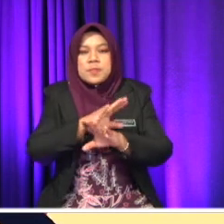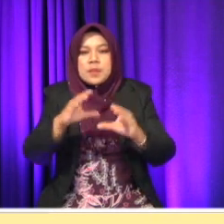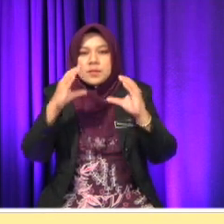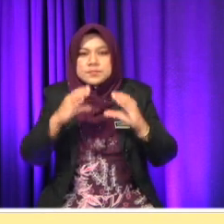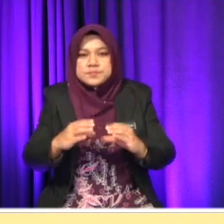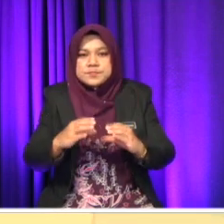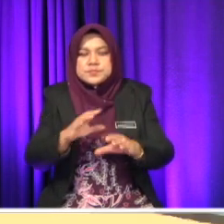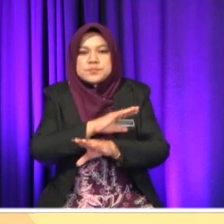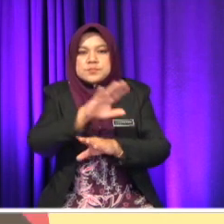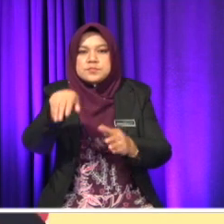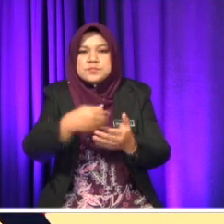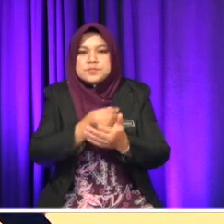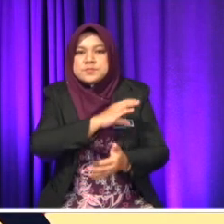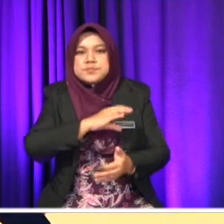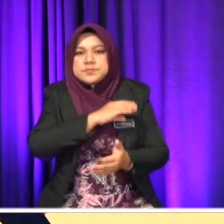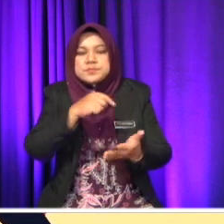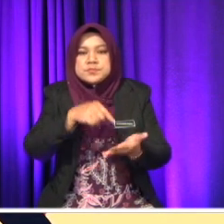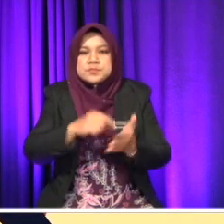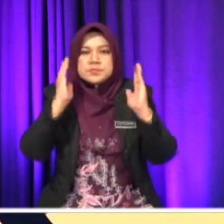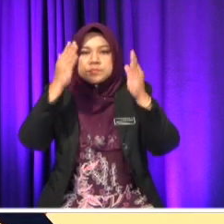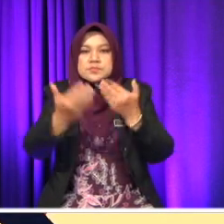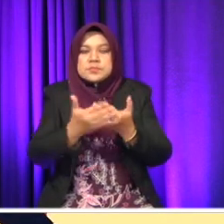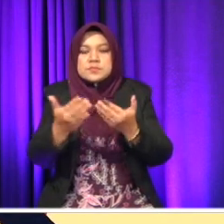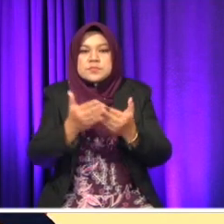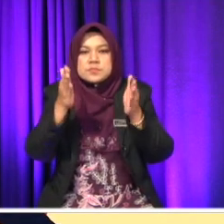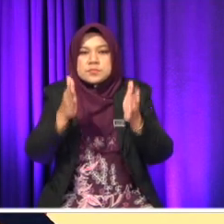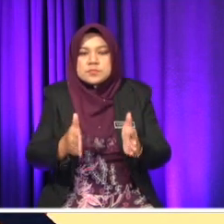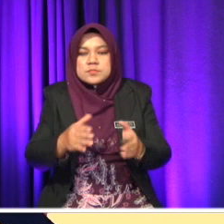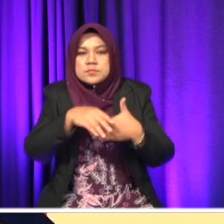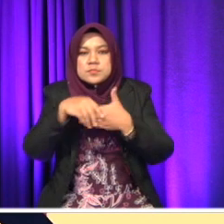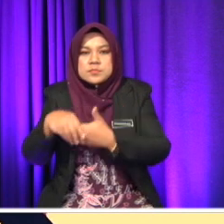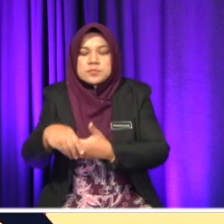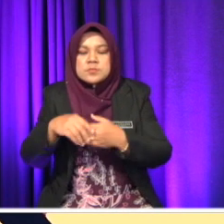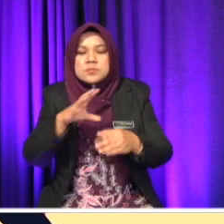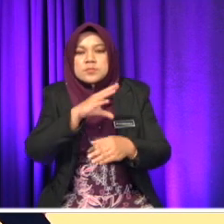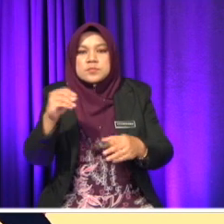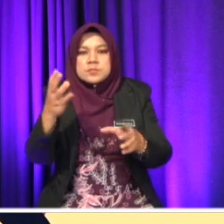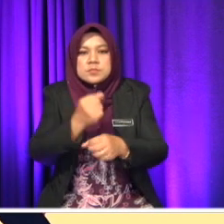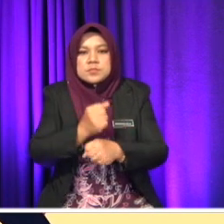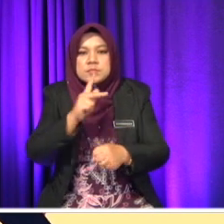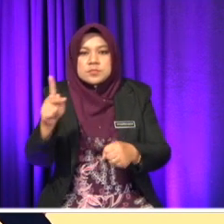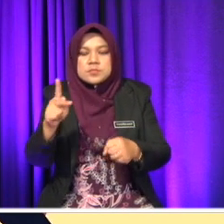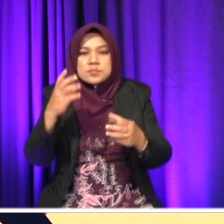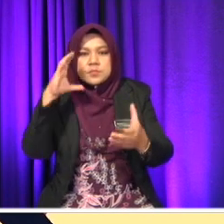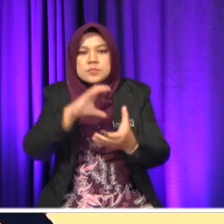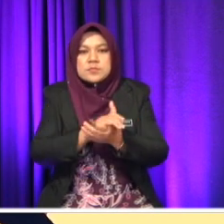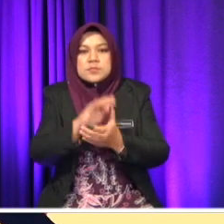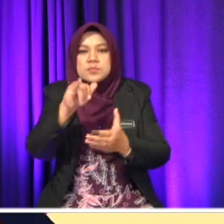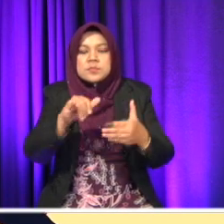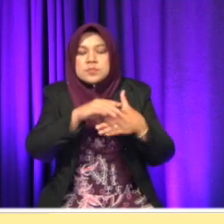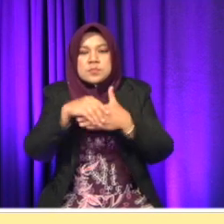ke semua ciri-ciri ini akan memudahkan seorang untuk memimpin dan mendapat kepercayaan orang yang